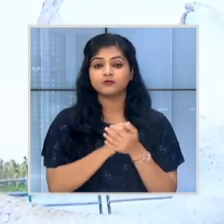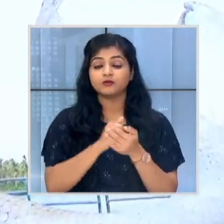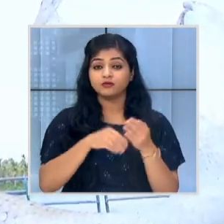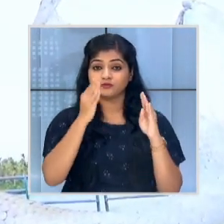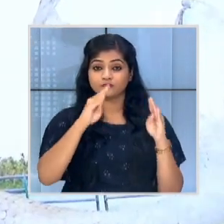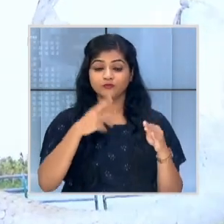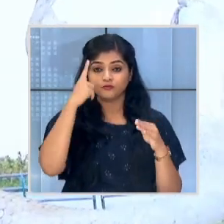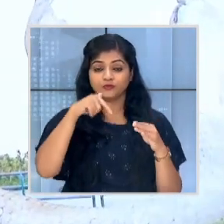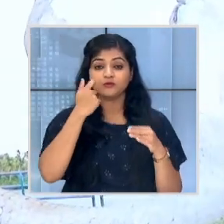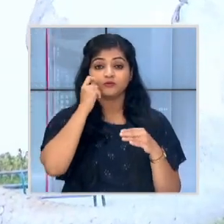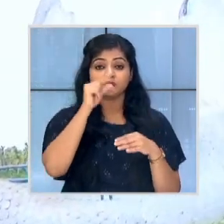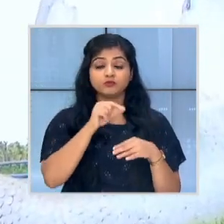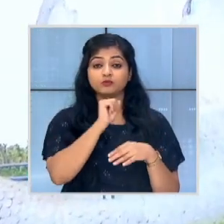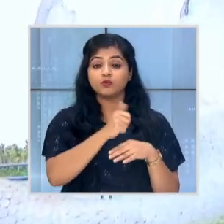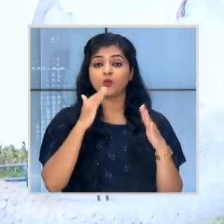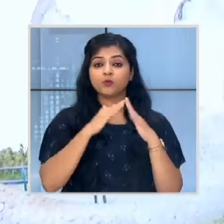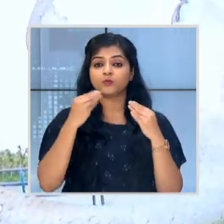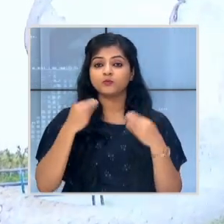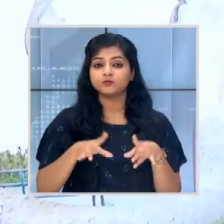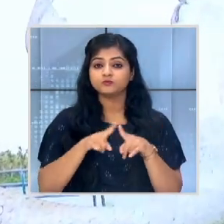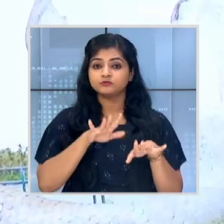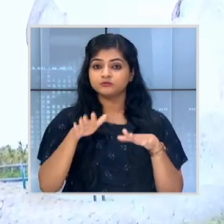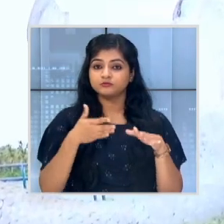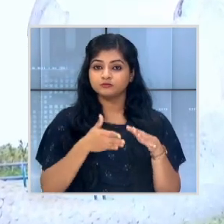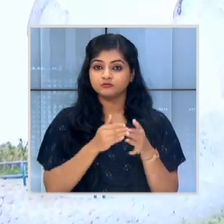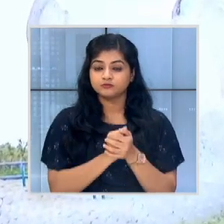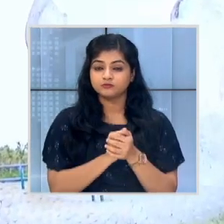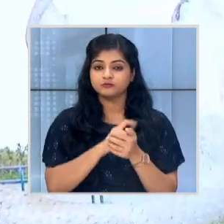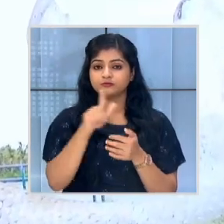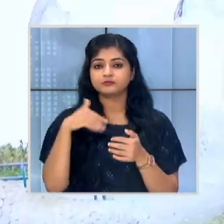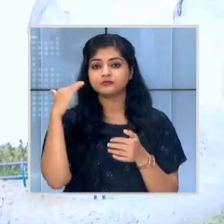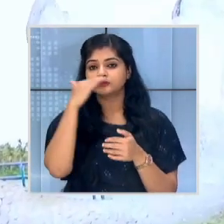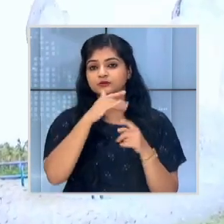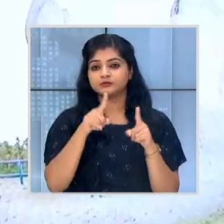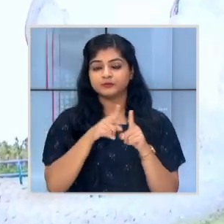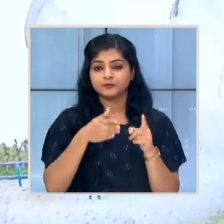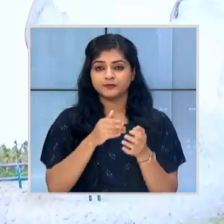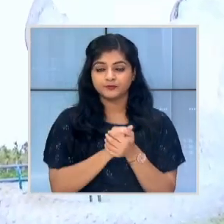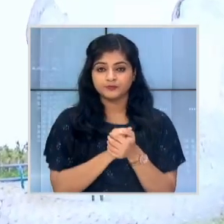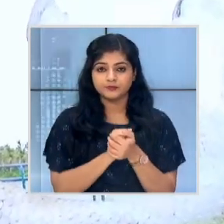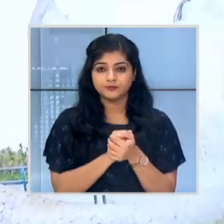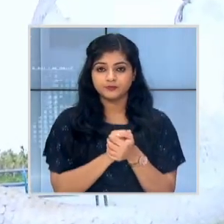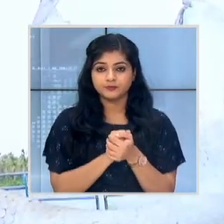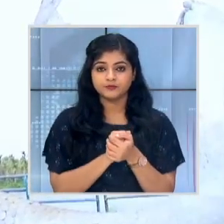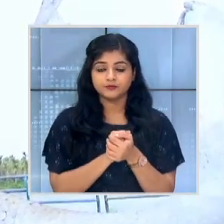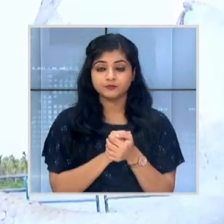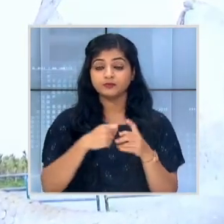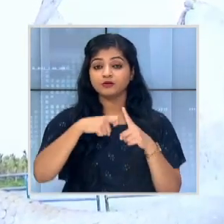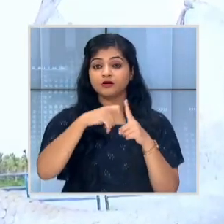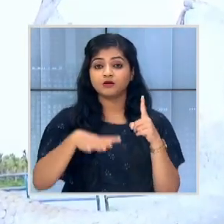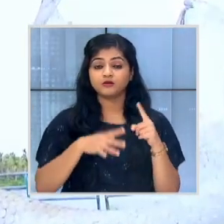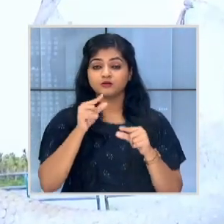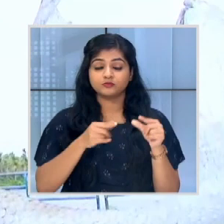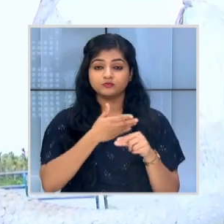ഒരു ശില്പിക്ക് തൻ്റെ വീട് കൂടി നഷ്ടപ്പെടേണ്ടി വരുന്ന അവസ്ഥയാണെങ്കിൽ അത് നമുക്ക് ലജ്ജിക്കേണ്ടി വരും. അല്ലെങ്കിൽ നമുക്ക് അക്കാര്യത്തിൽ കേരള മനസാക്ഷിക്ക്